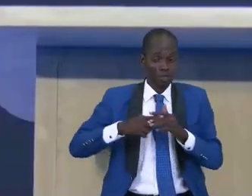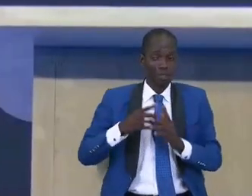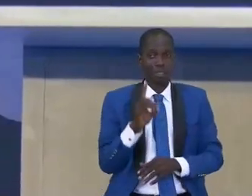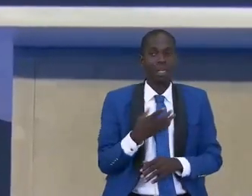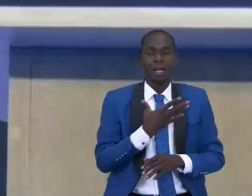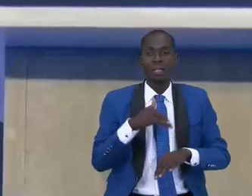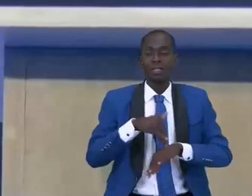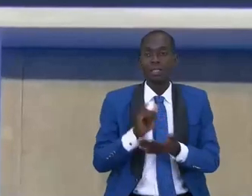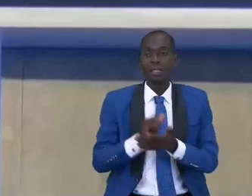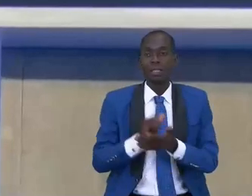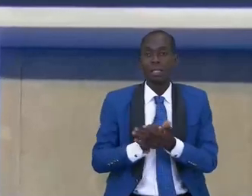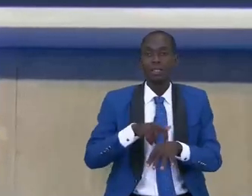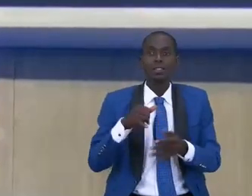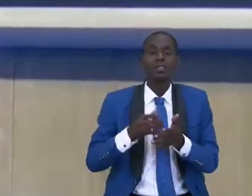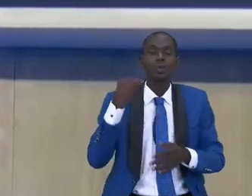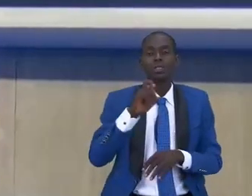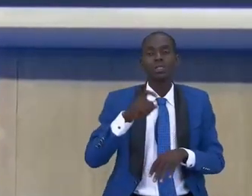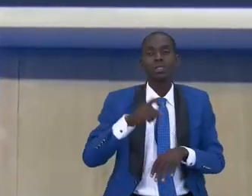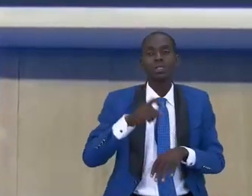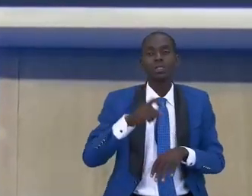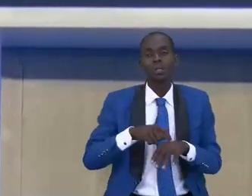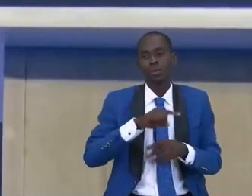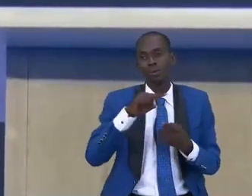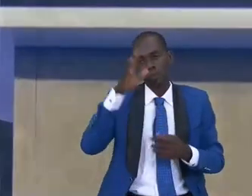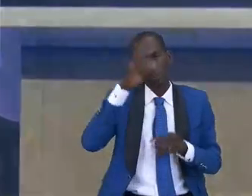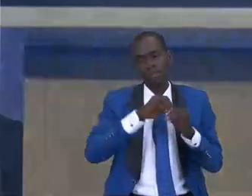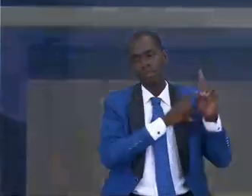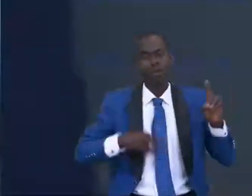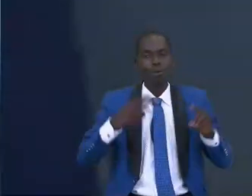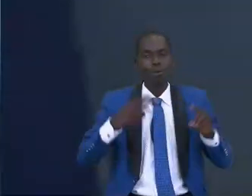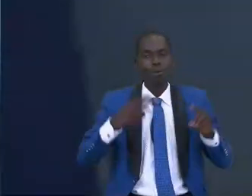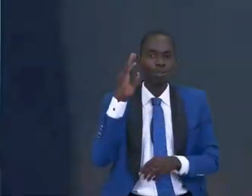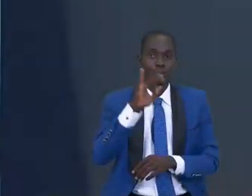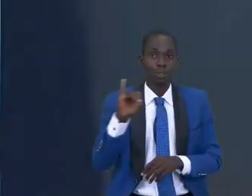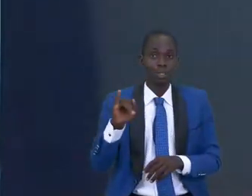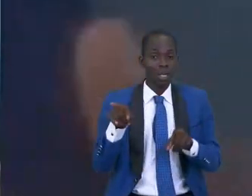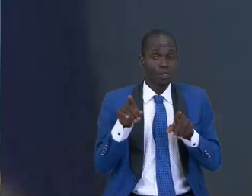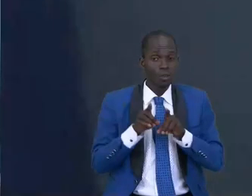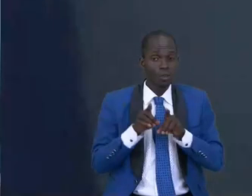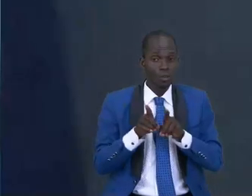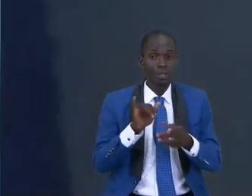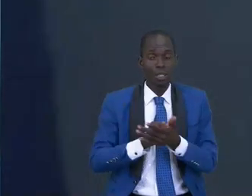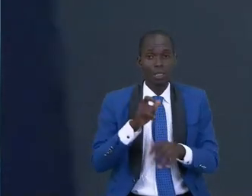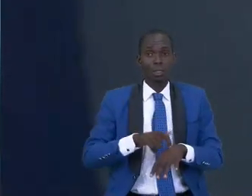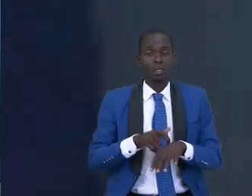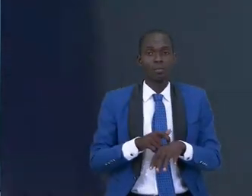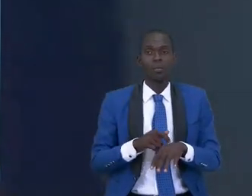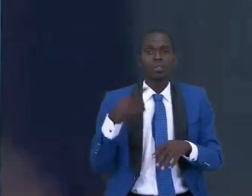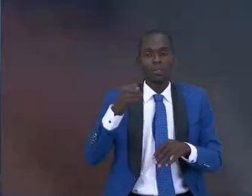docteur W.F. Kumri, prêchait au cours du message, lorsque le message était en cours. Soudain, on nous a appelé de